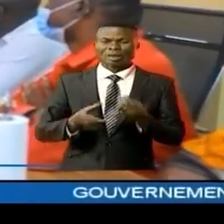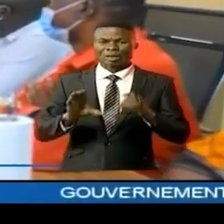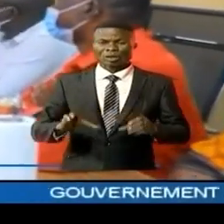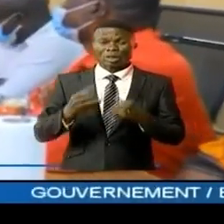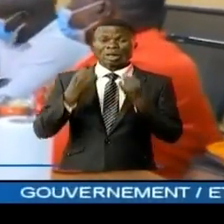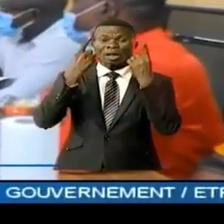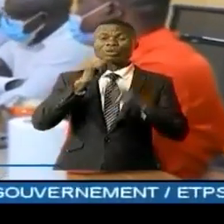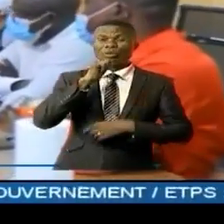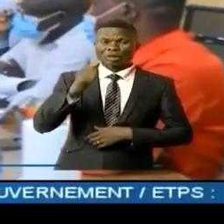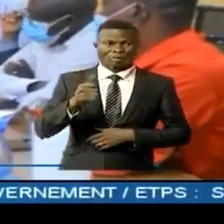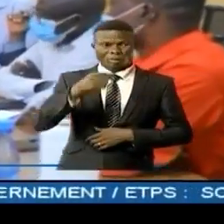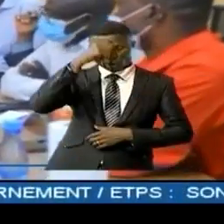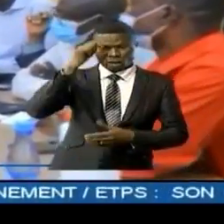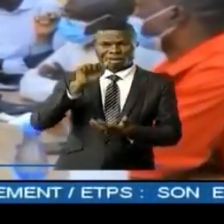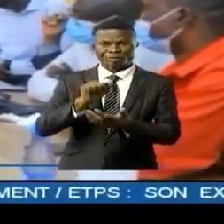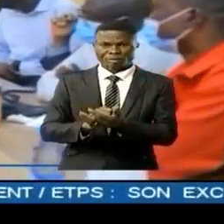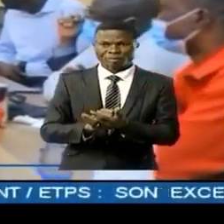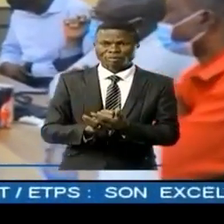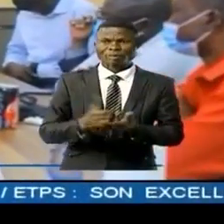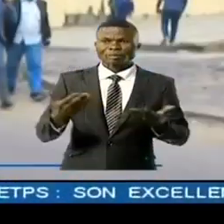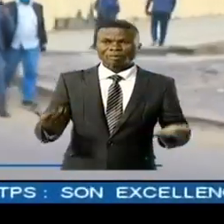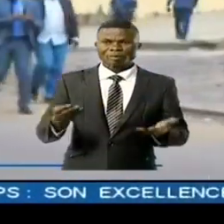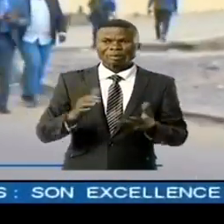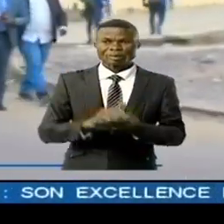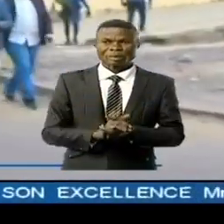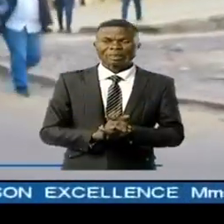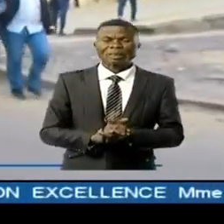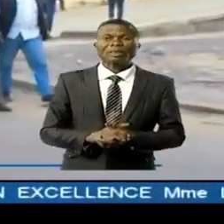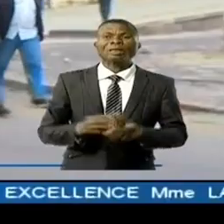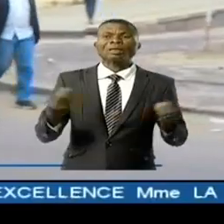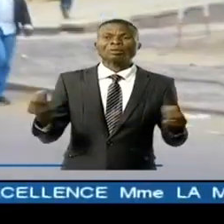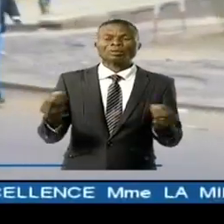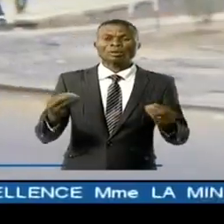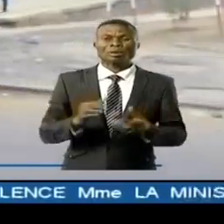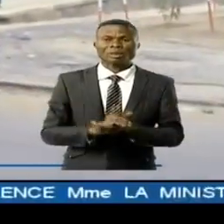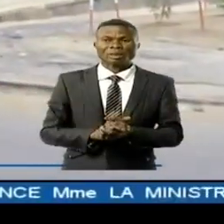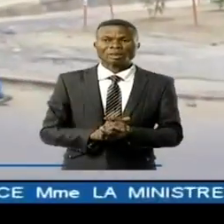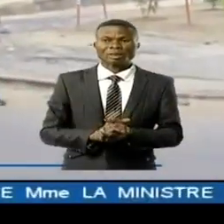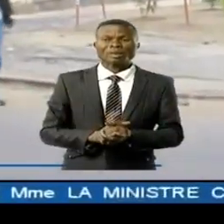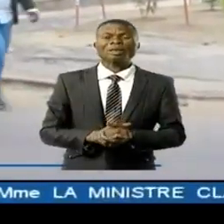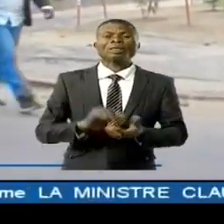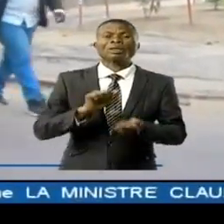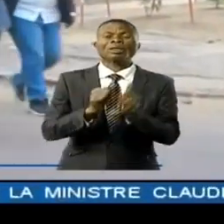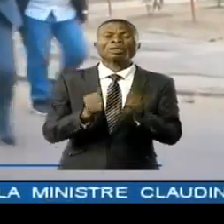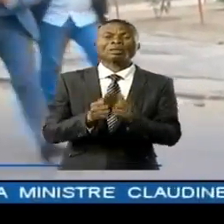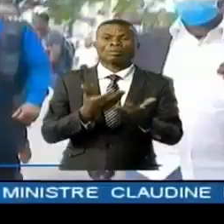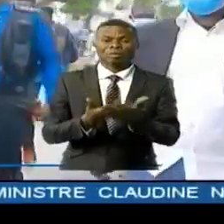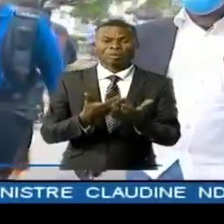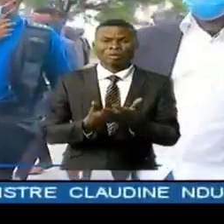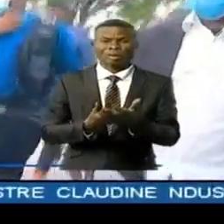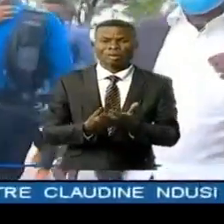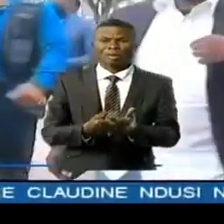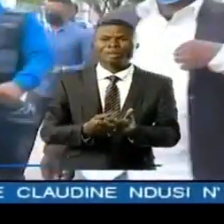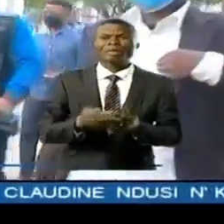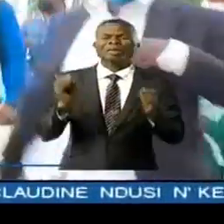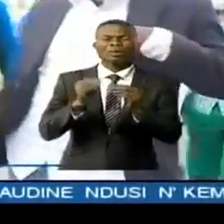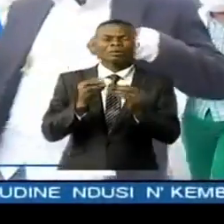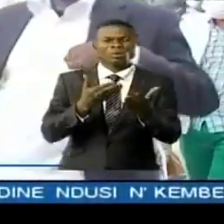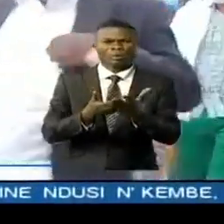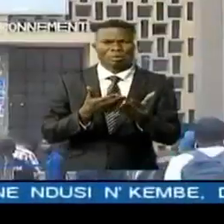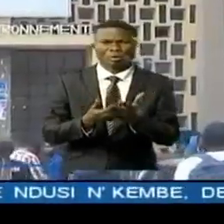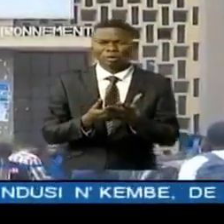surprise recteur de linkin les profiteurs maritime bim est il qu'aux membres de son comité se sont rendus au